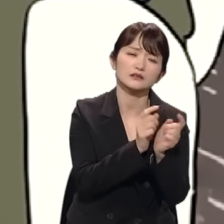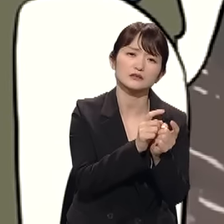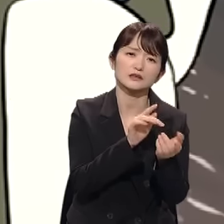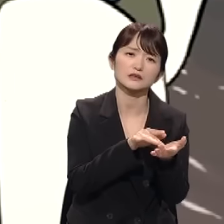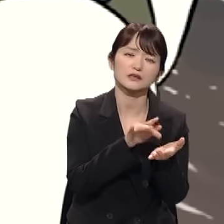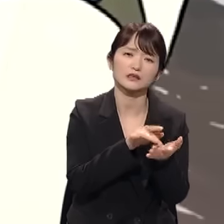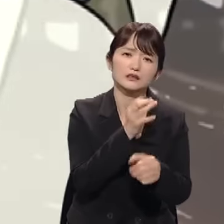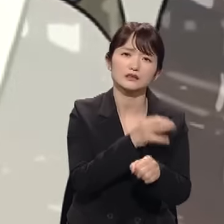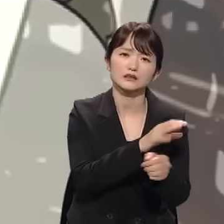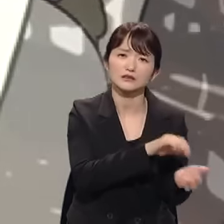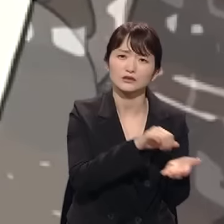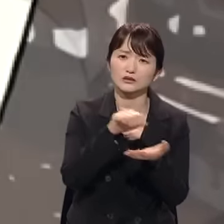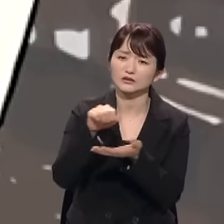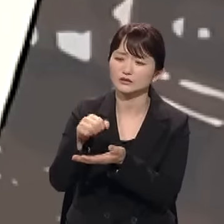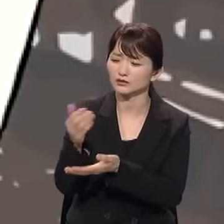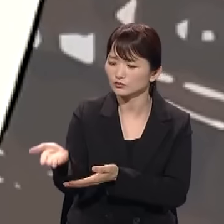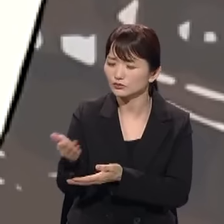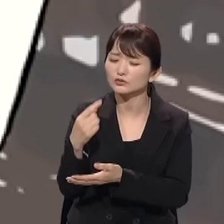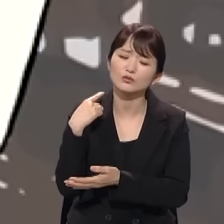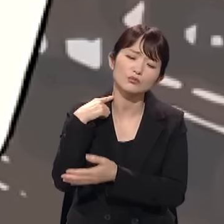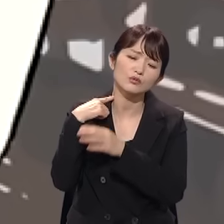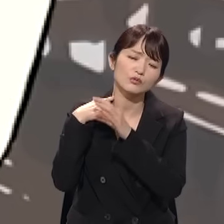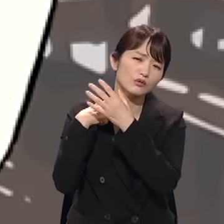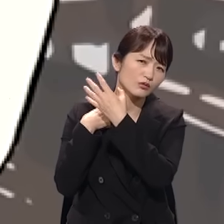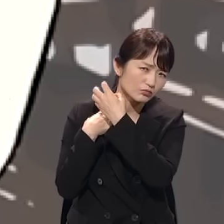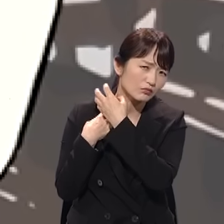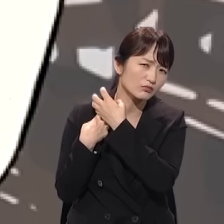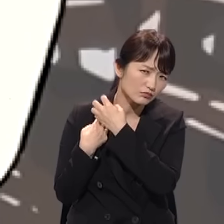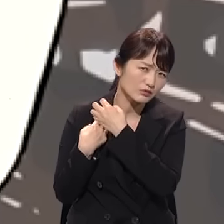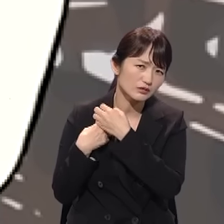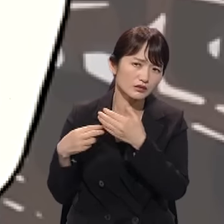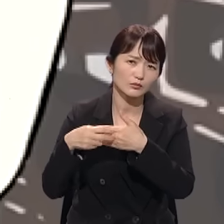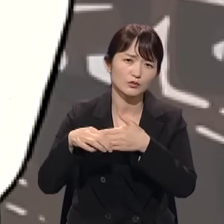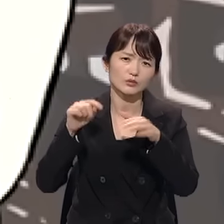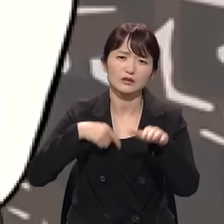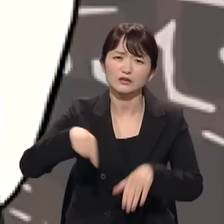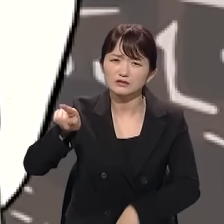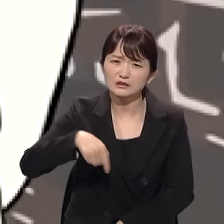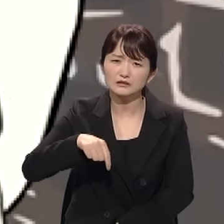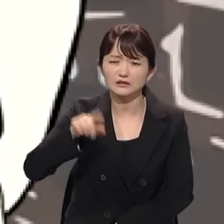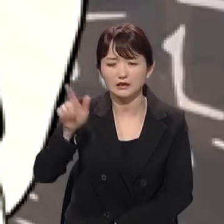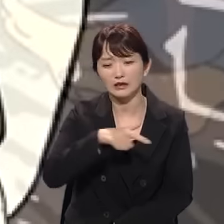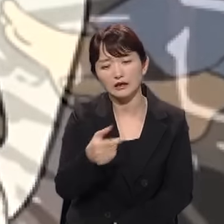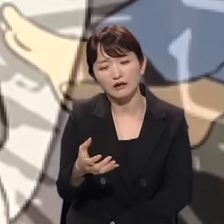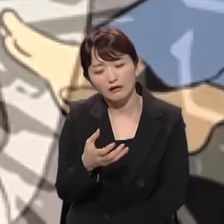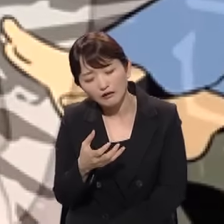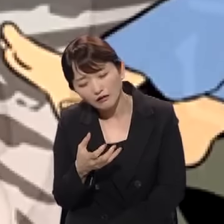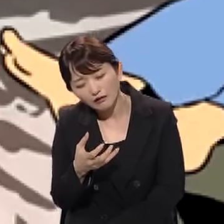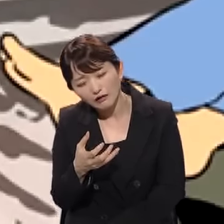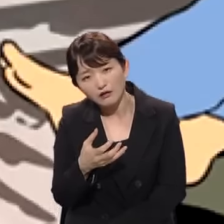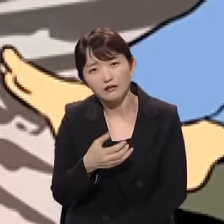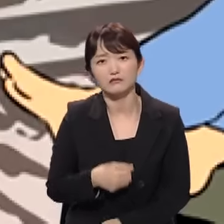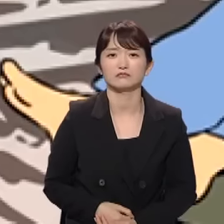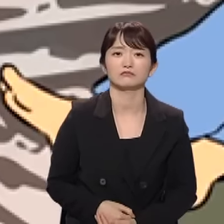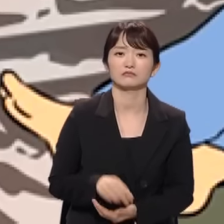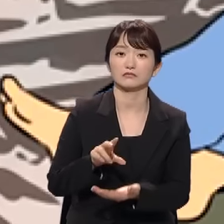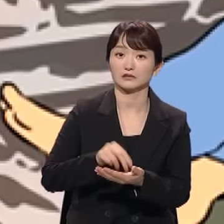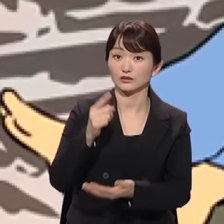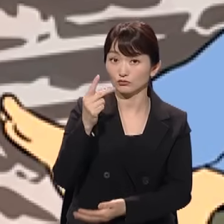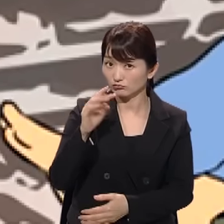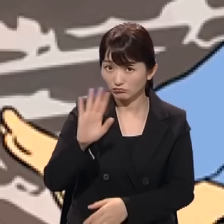사다주고 목을 주물러줬다고 합니다. 병원도 가지 않고 며칠씩 하루 종일 하는 소리를 내는데 문제는 이게 한두 번이 있는